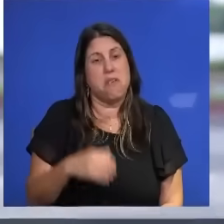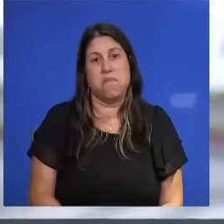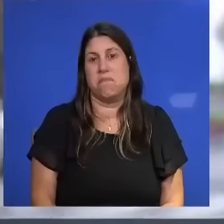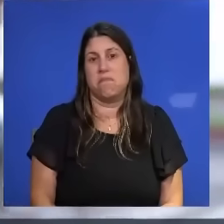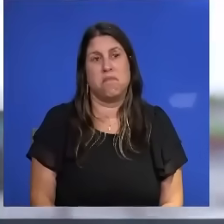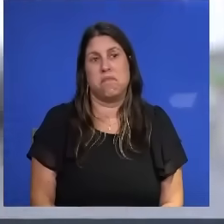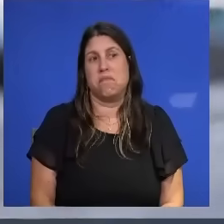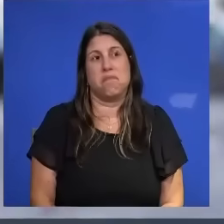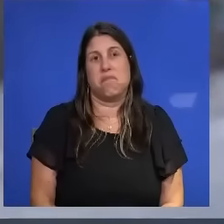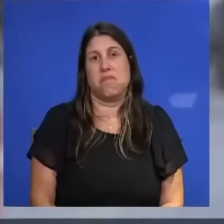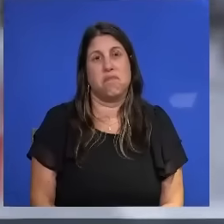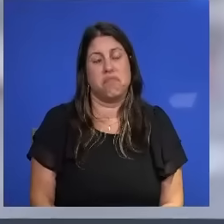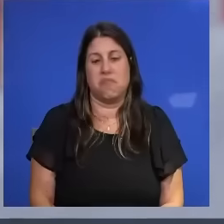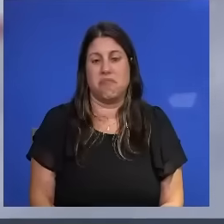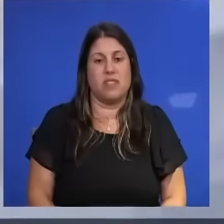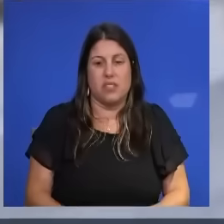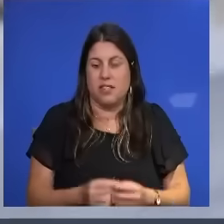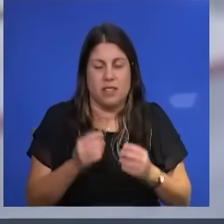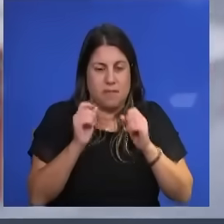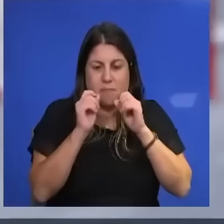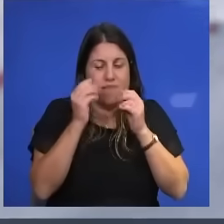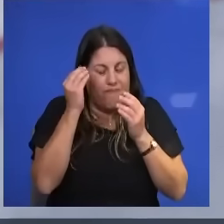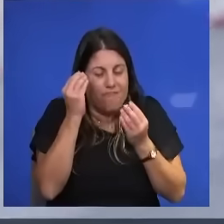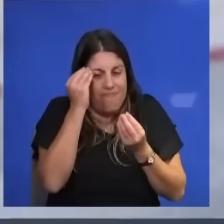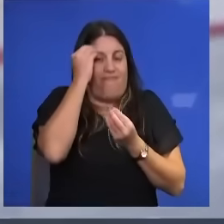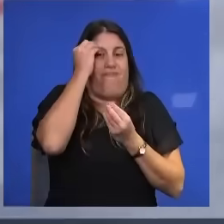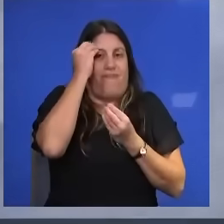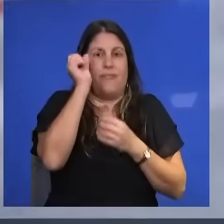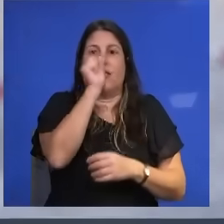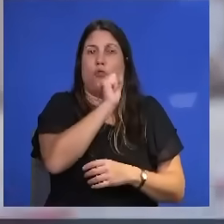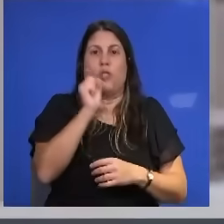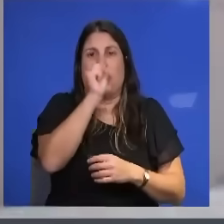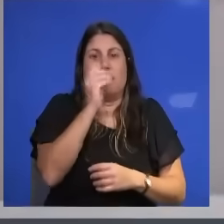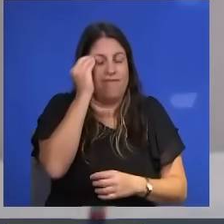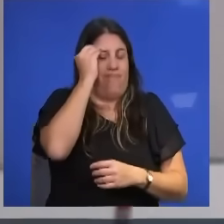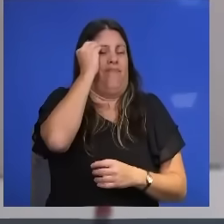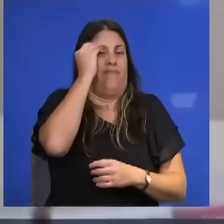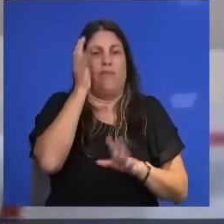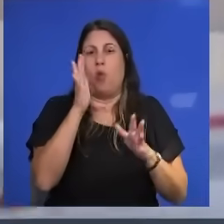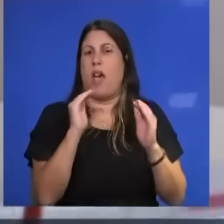ופתאום השיר הזה עלה לי עכשיו בראש. כל כך מתאים למקום הזה.